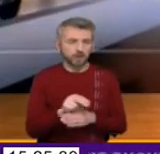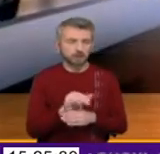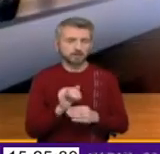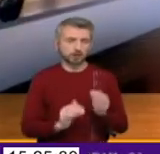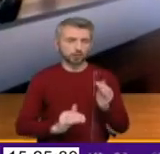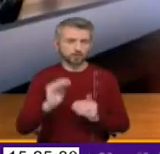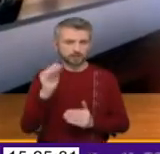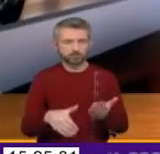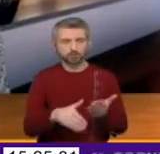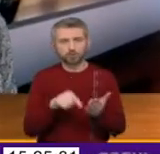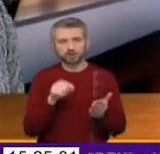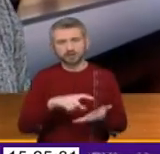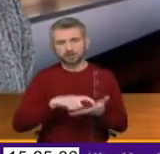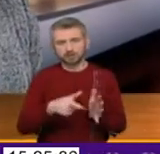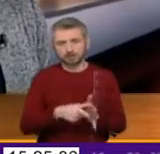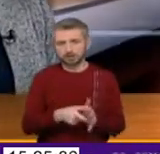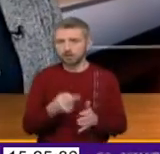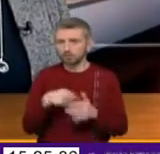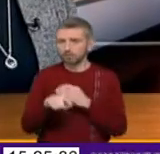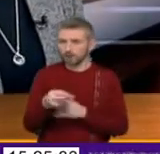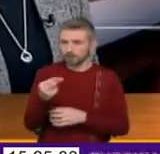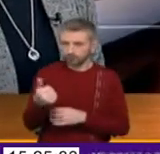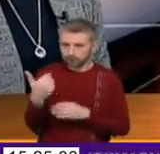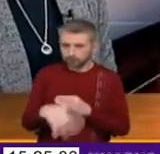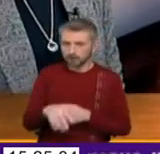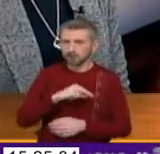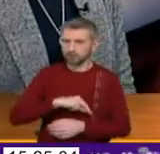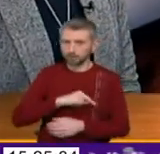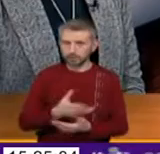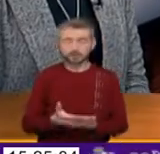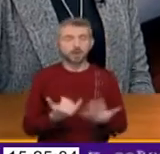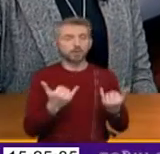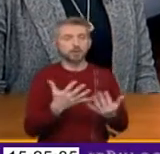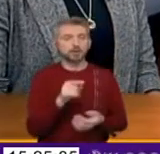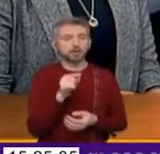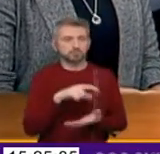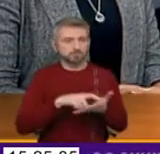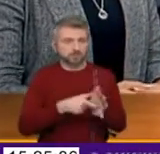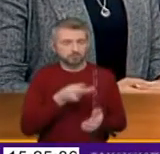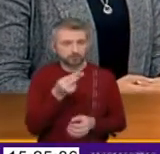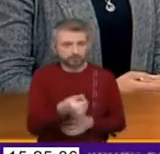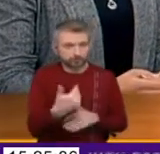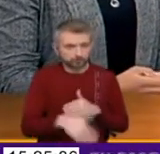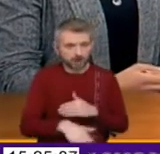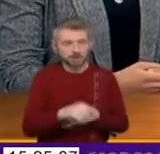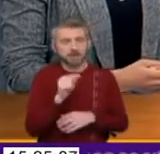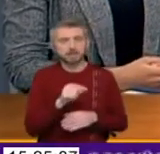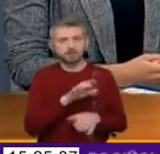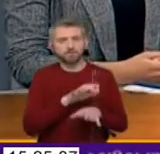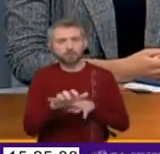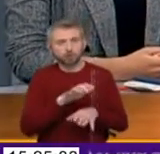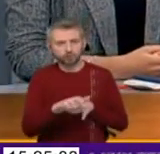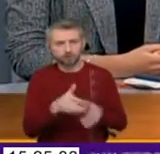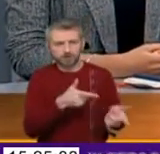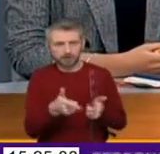за допомогою цієї функціональної кімнати. То вона вже закуплена, вона вже там працює? На сьогодні вона є закупленою, але на її виготовлення